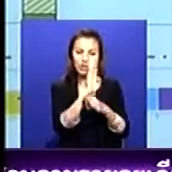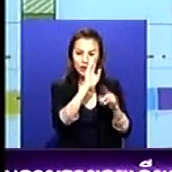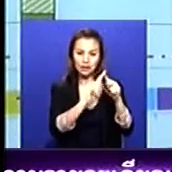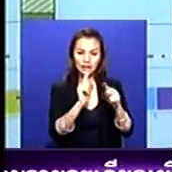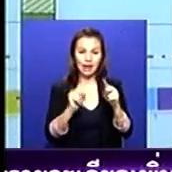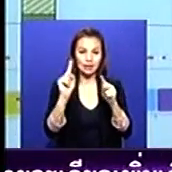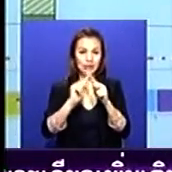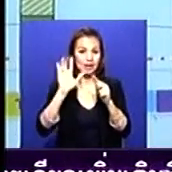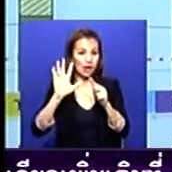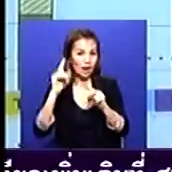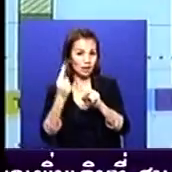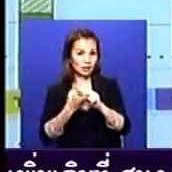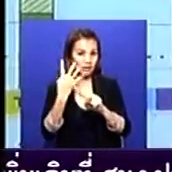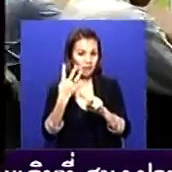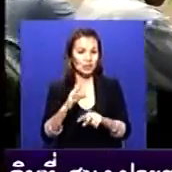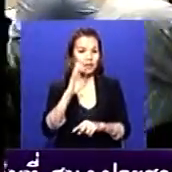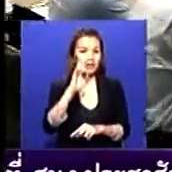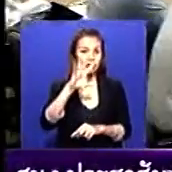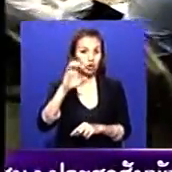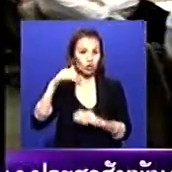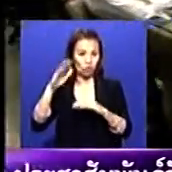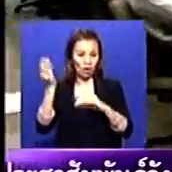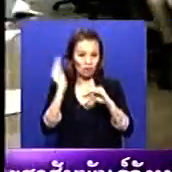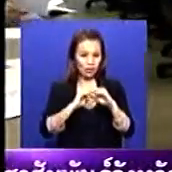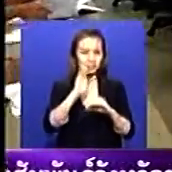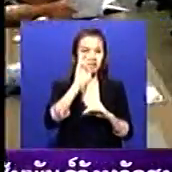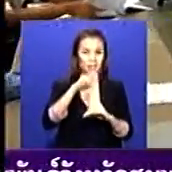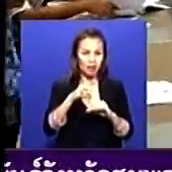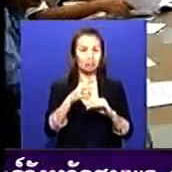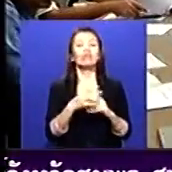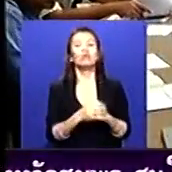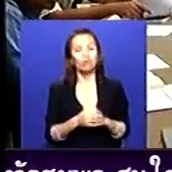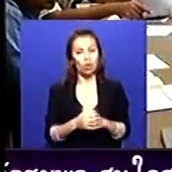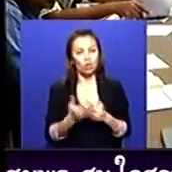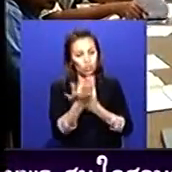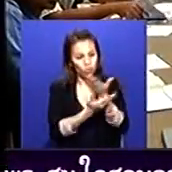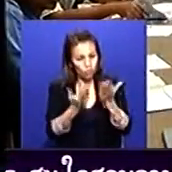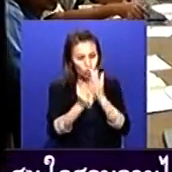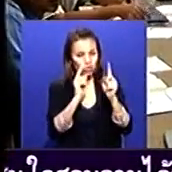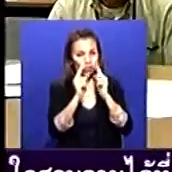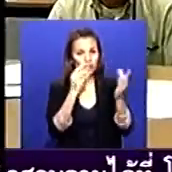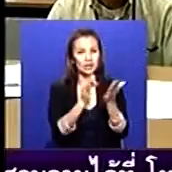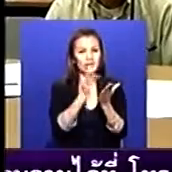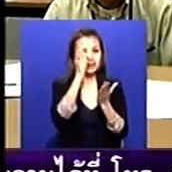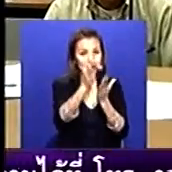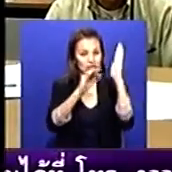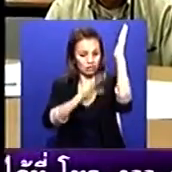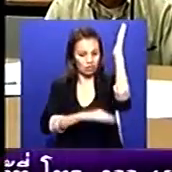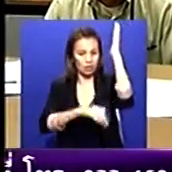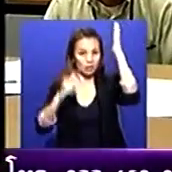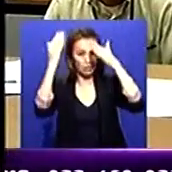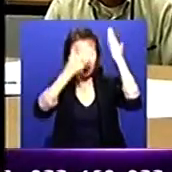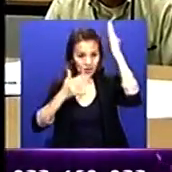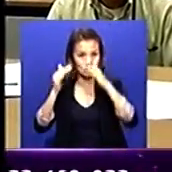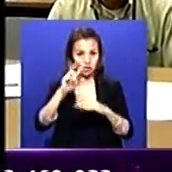นจาก767เมกะวัตต์เป็น1058เมกะวัตต์แล้วก็จะเจรจาซื้อไฟฟ้าจากมาเลเซีย200เมกะวัตต์ทำให้มั่นใจ